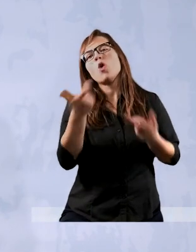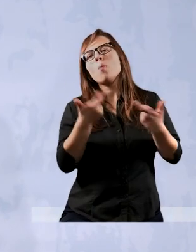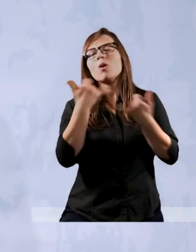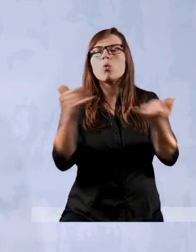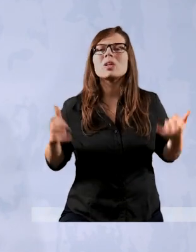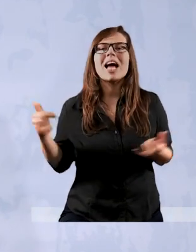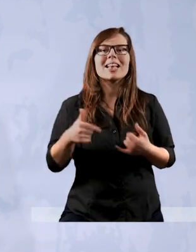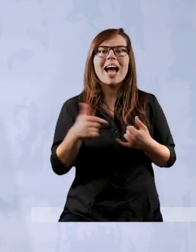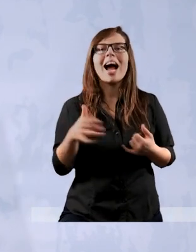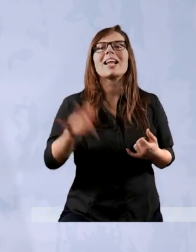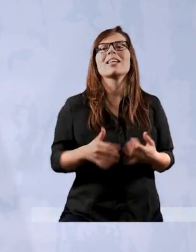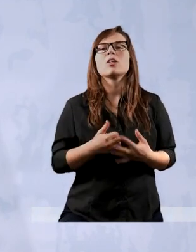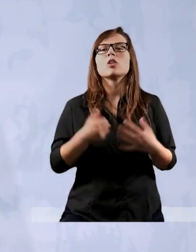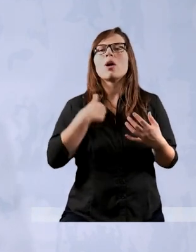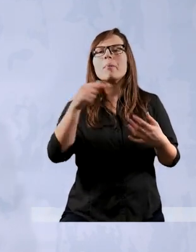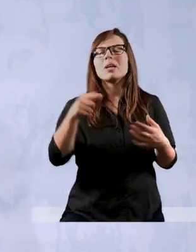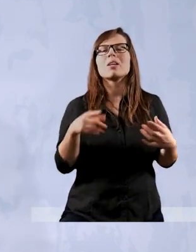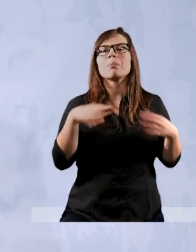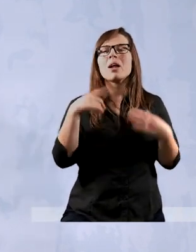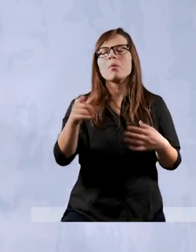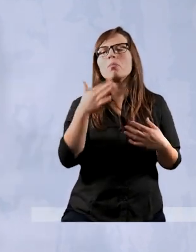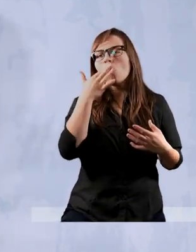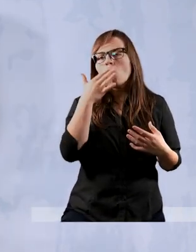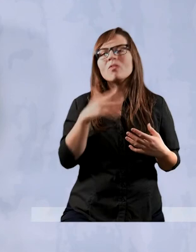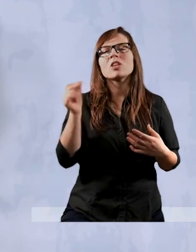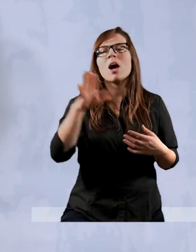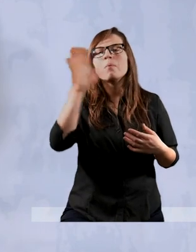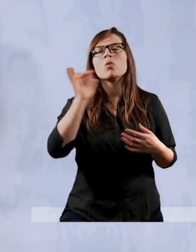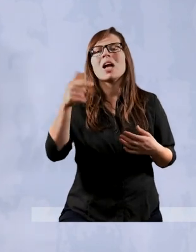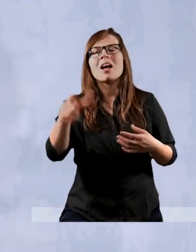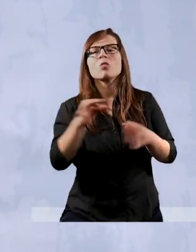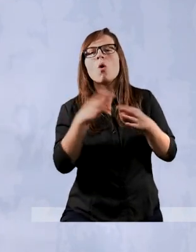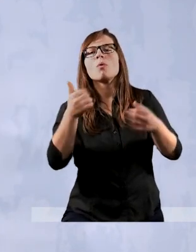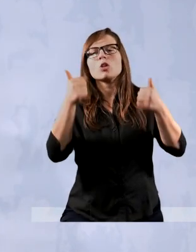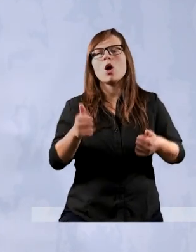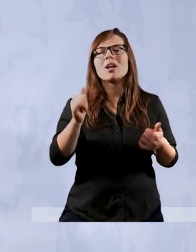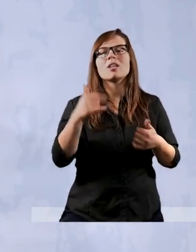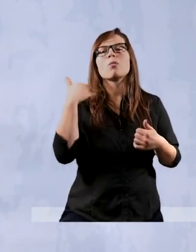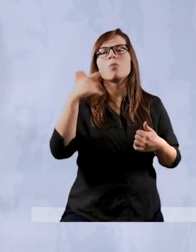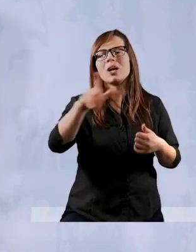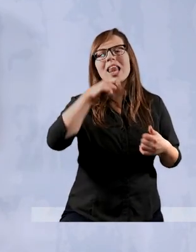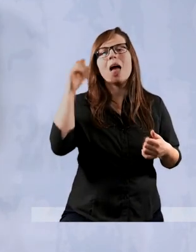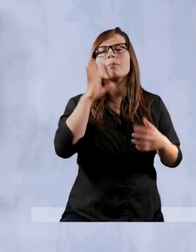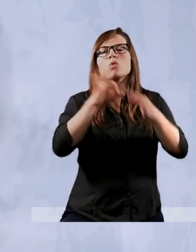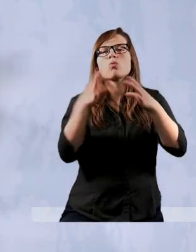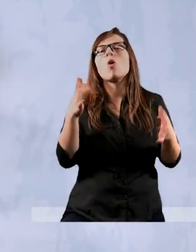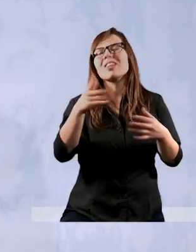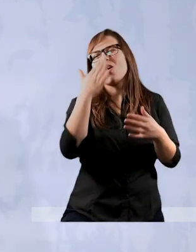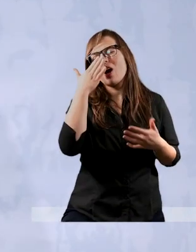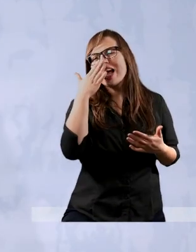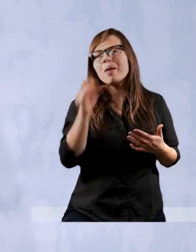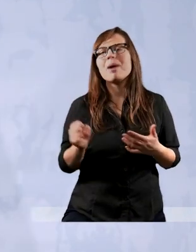różne interesy. Do dzisiaj, jak wybieram się do Izraela, to mama mówi i zobacz, jak tam złoto stoi, bo u nich jest najlepsze złoto. Gdzieś